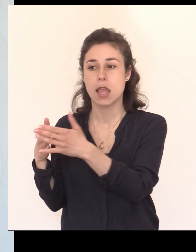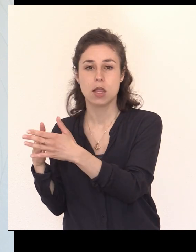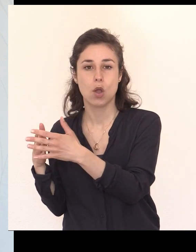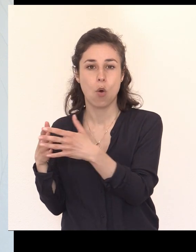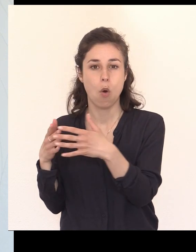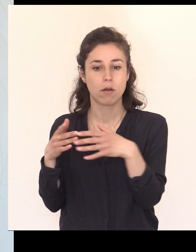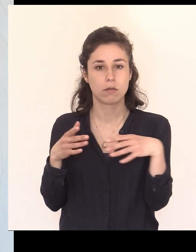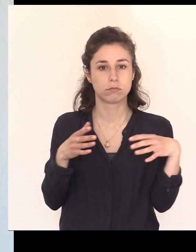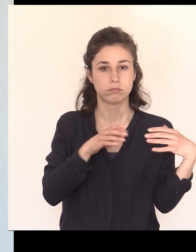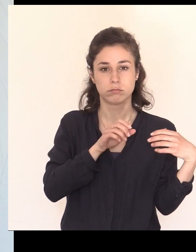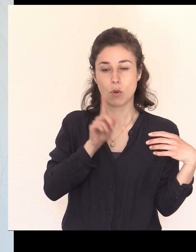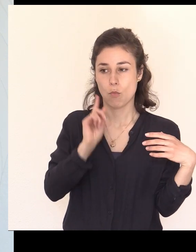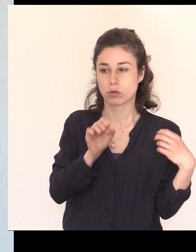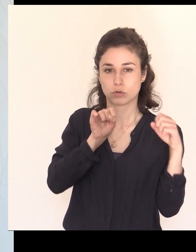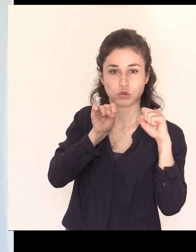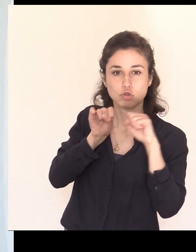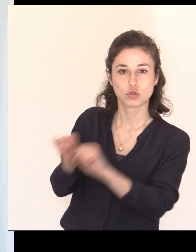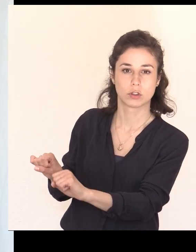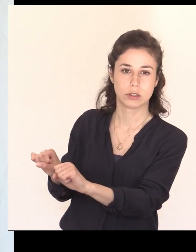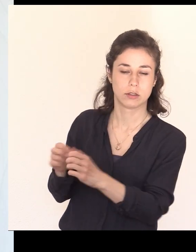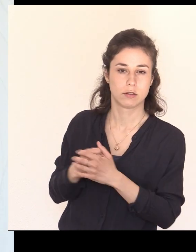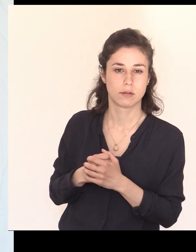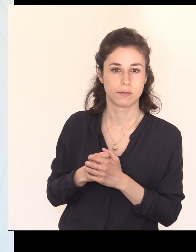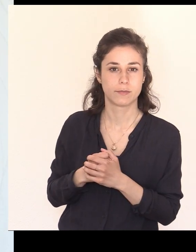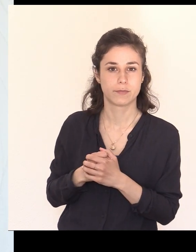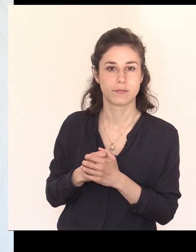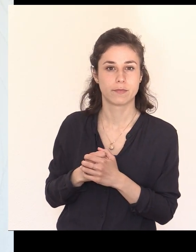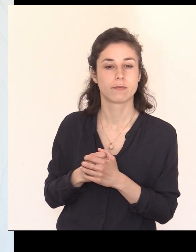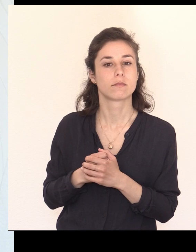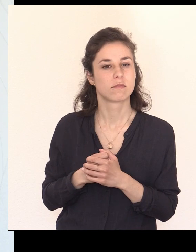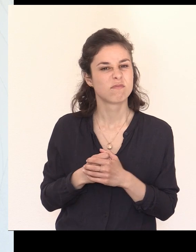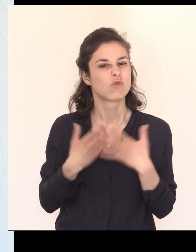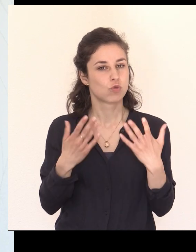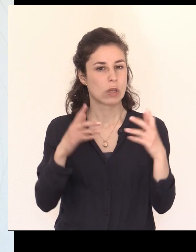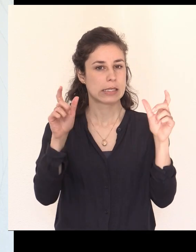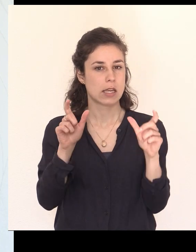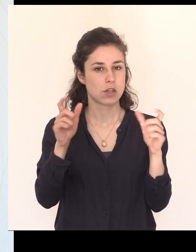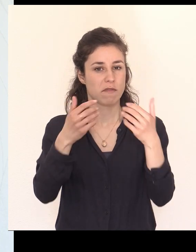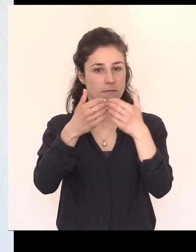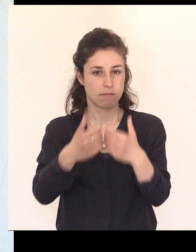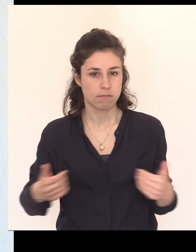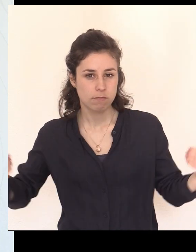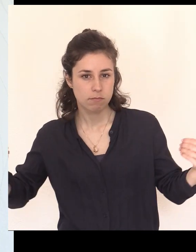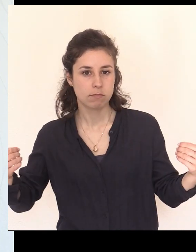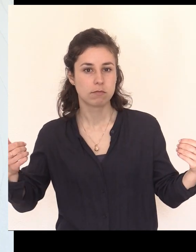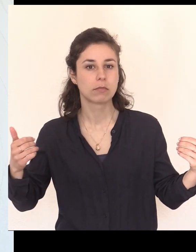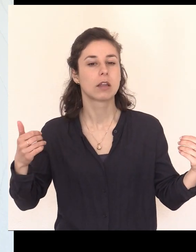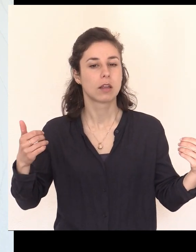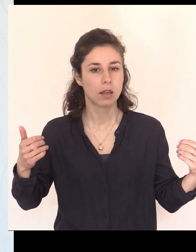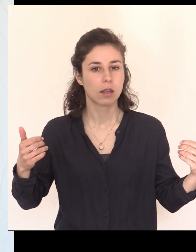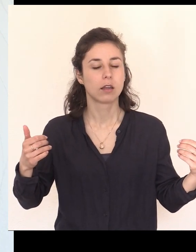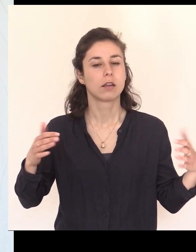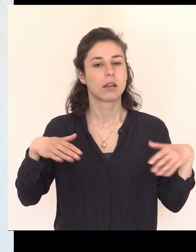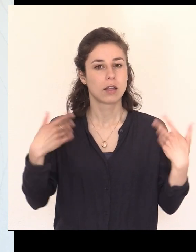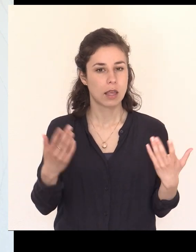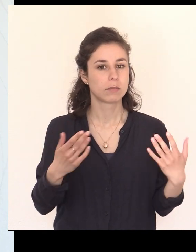mit Behinderung schützen müssen. Die Gesellschaft wurde gespalten in gesunde,